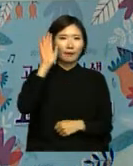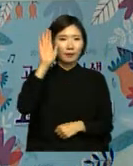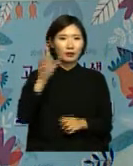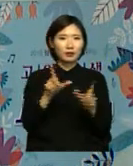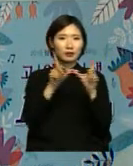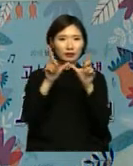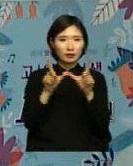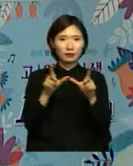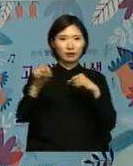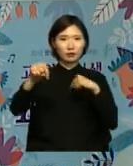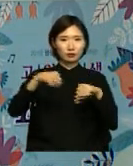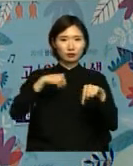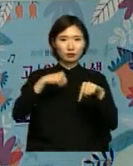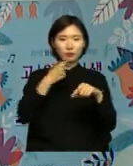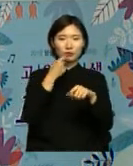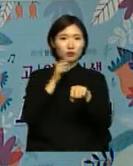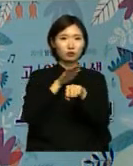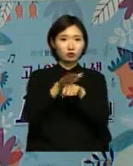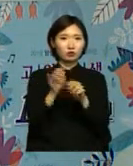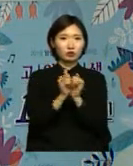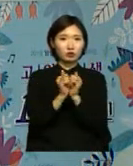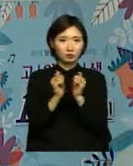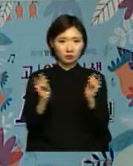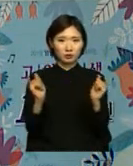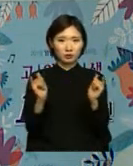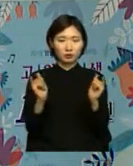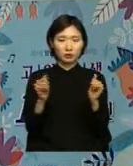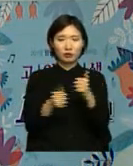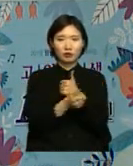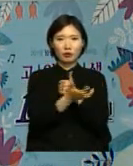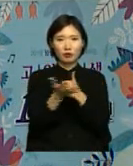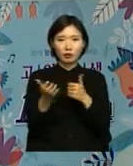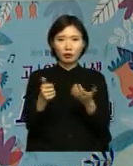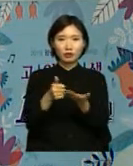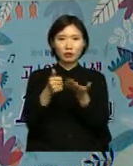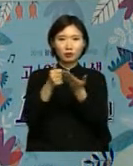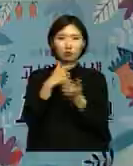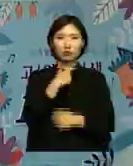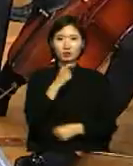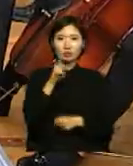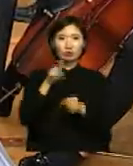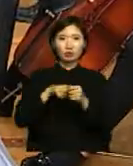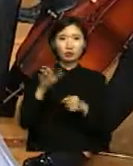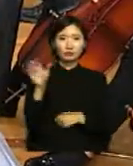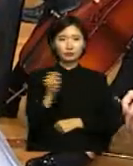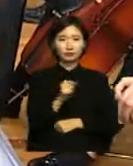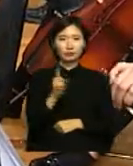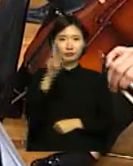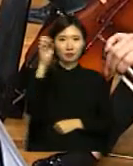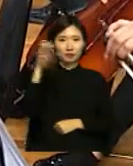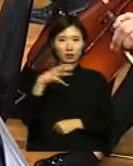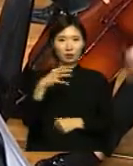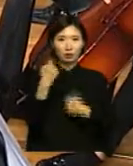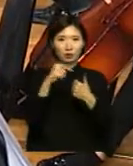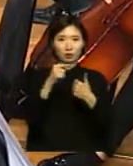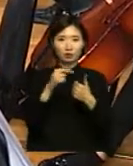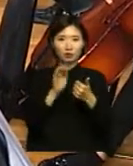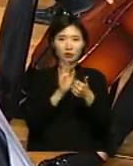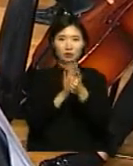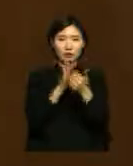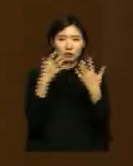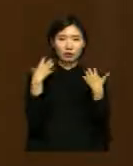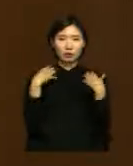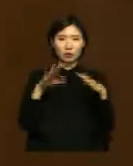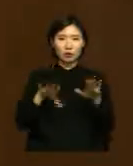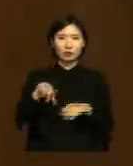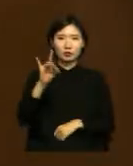삶의 주체로서 민주의 시민으로서의 어떤 그런 영향을 키워보자 그런 취지로. 고양교육지원청에서 올해 처음